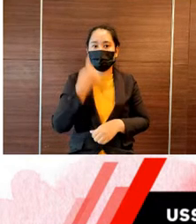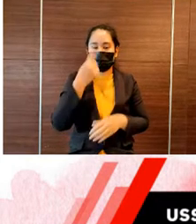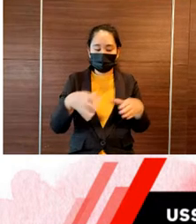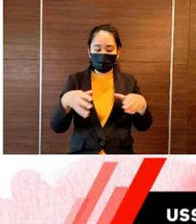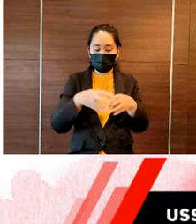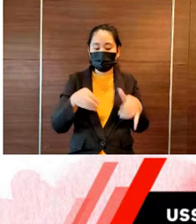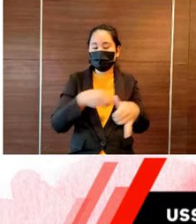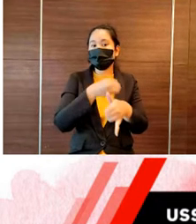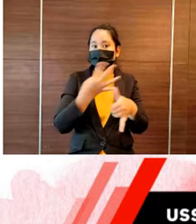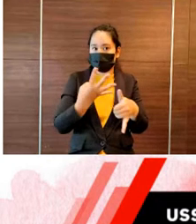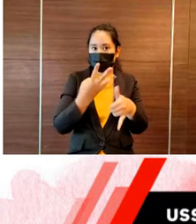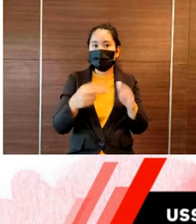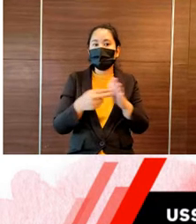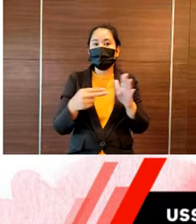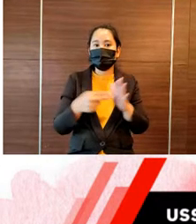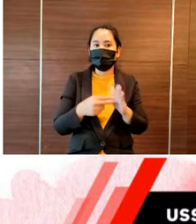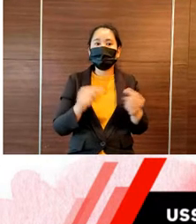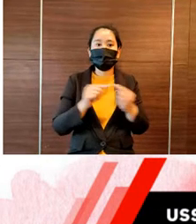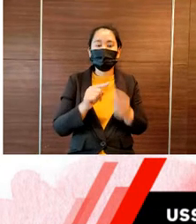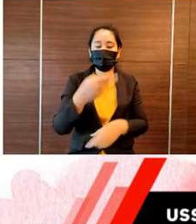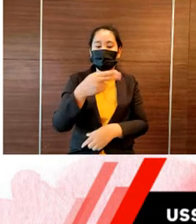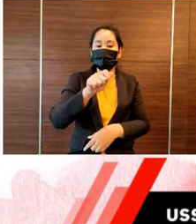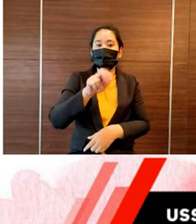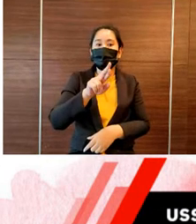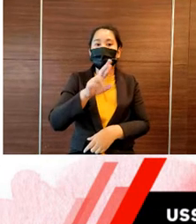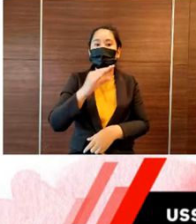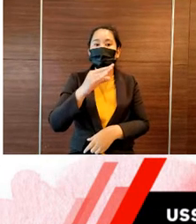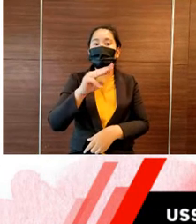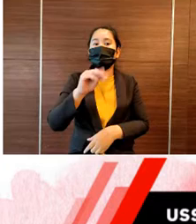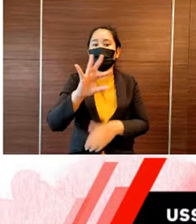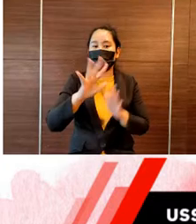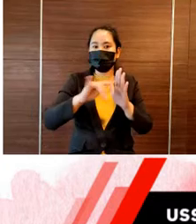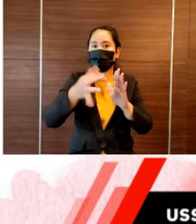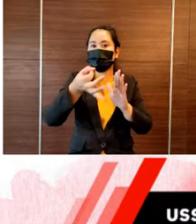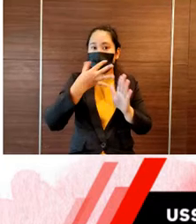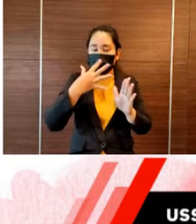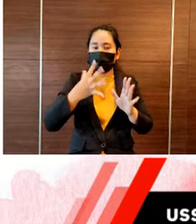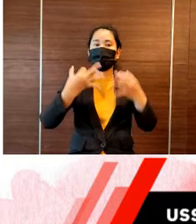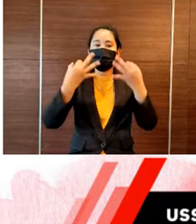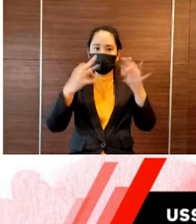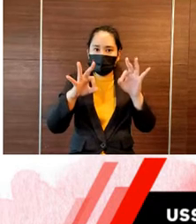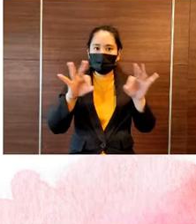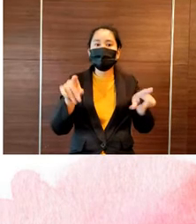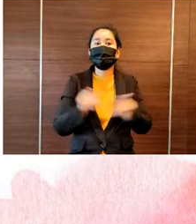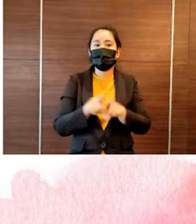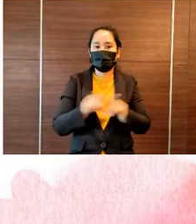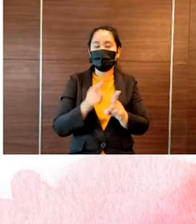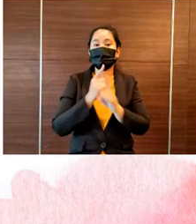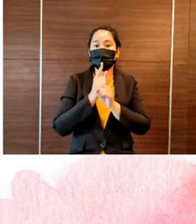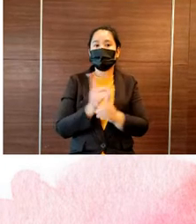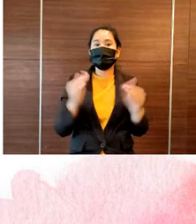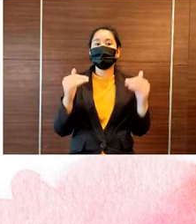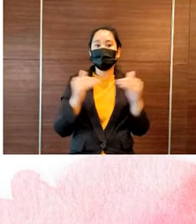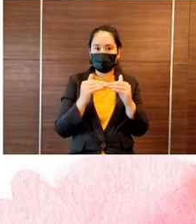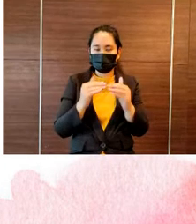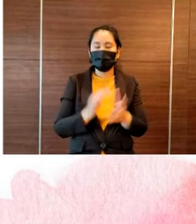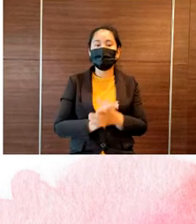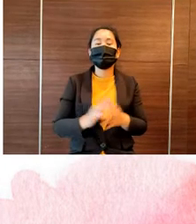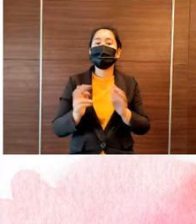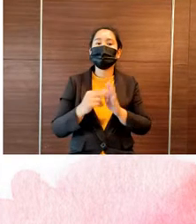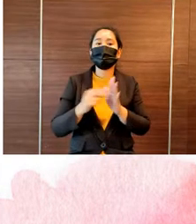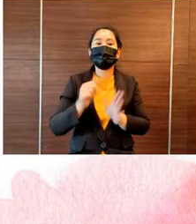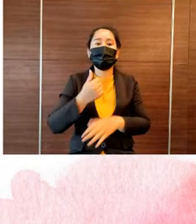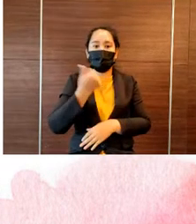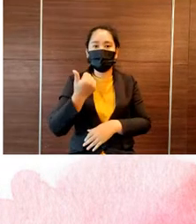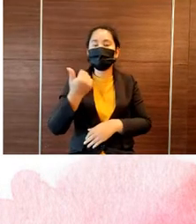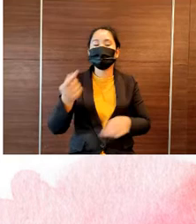transgender นะครับก็ต้องได้ฮอร์โมนฟรีเช่นเดียวกันนะครับนะตามสิทธิที่พึงมีเหมือนกับโรคอื่นๆเขาน